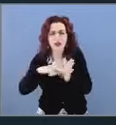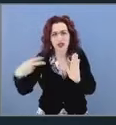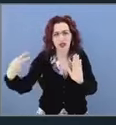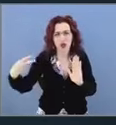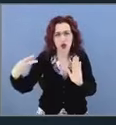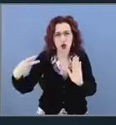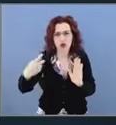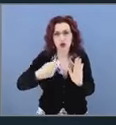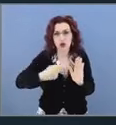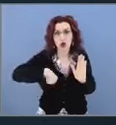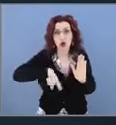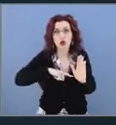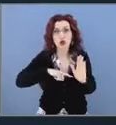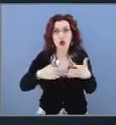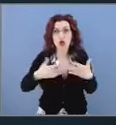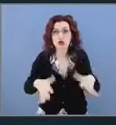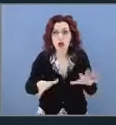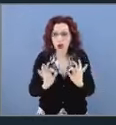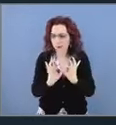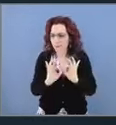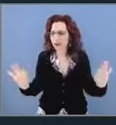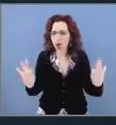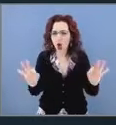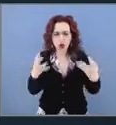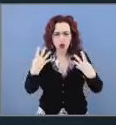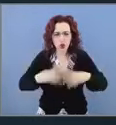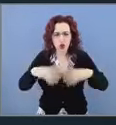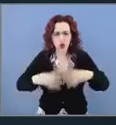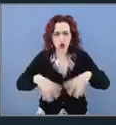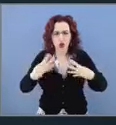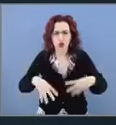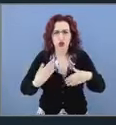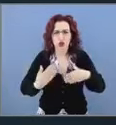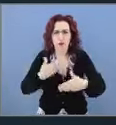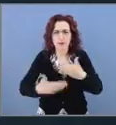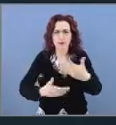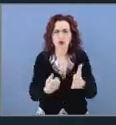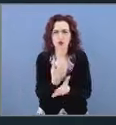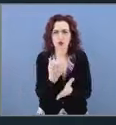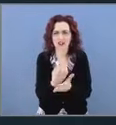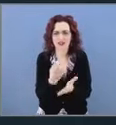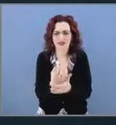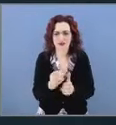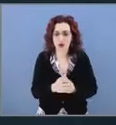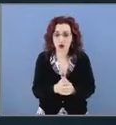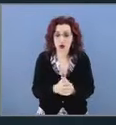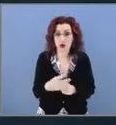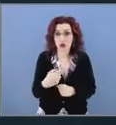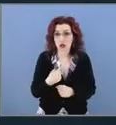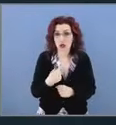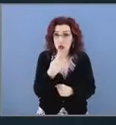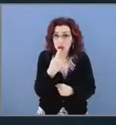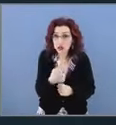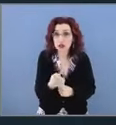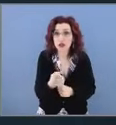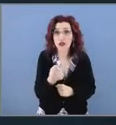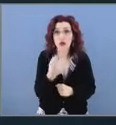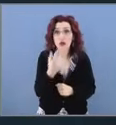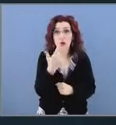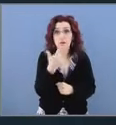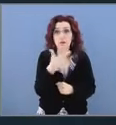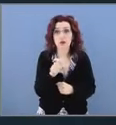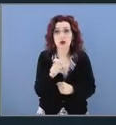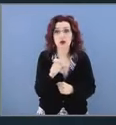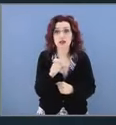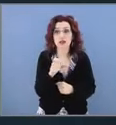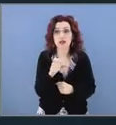produttivo che è già pronto. Io non lo dico per fare un inutile sfoggio di